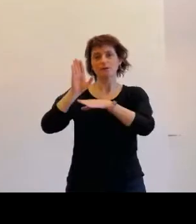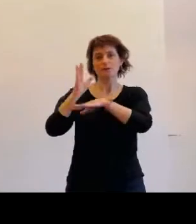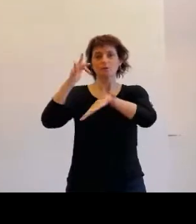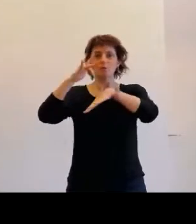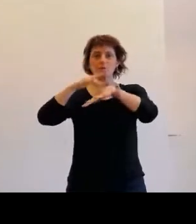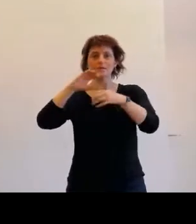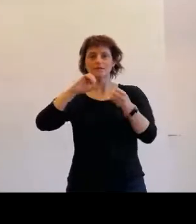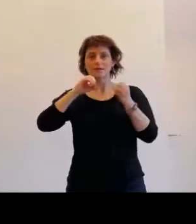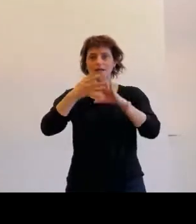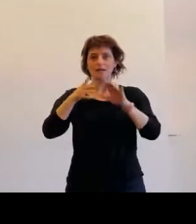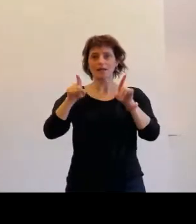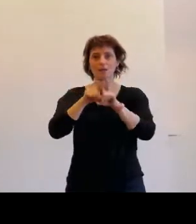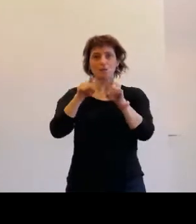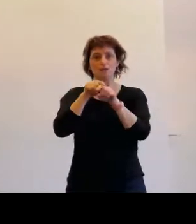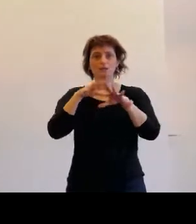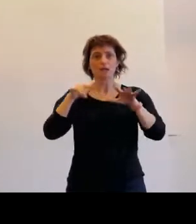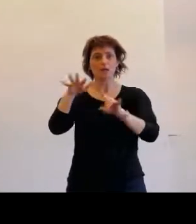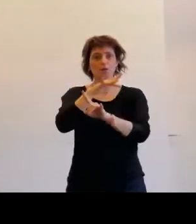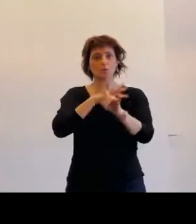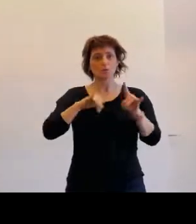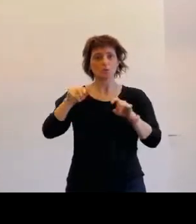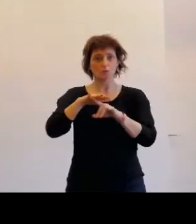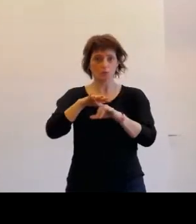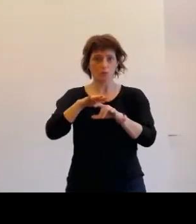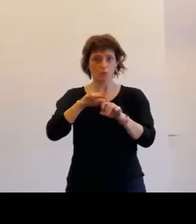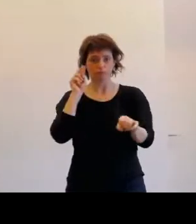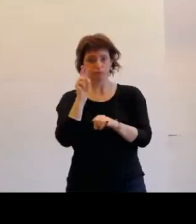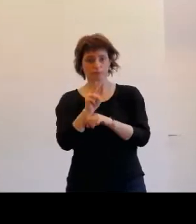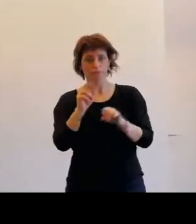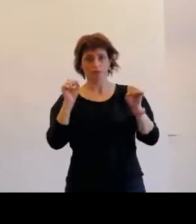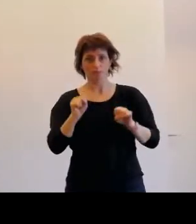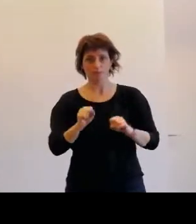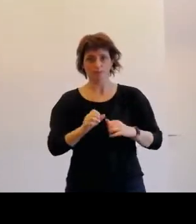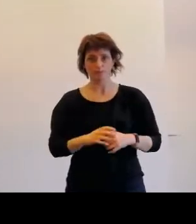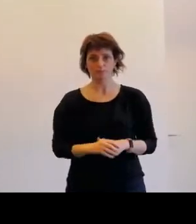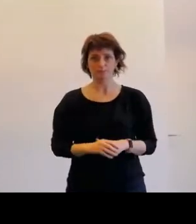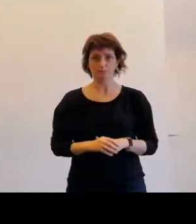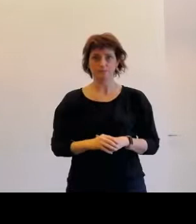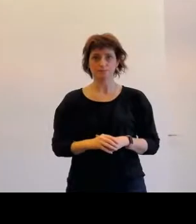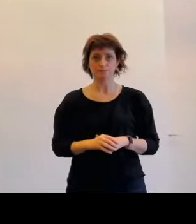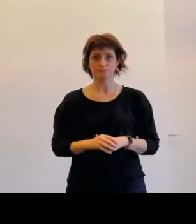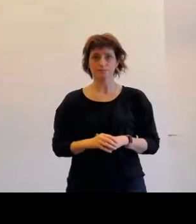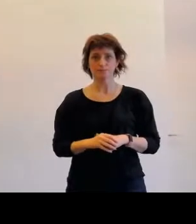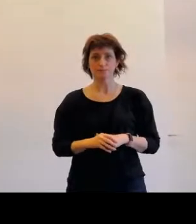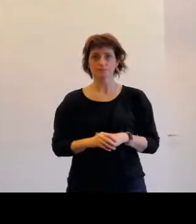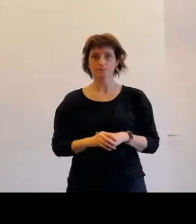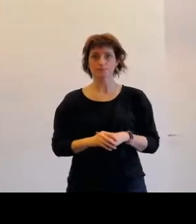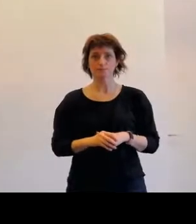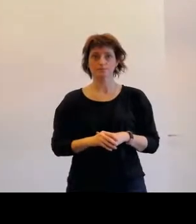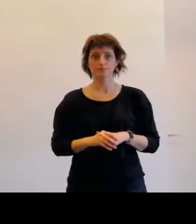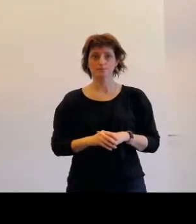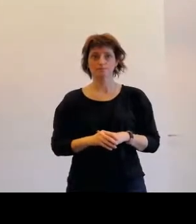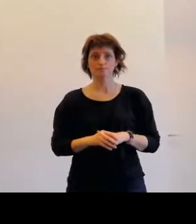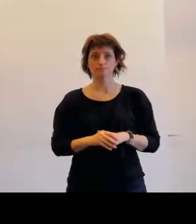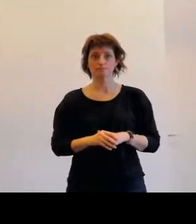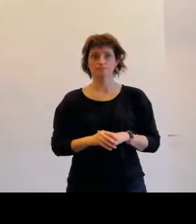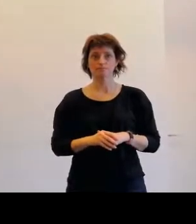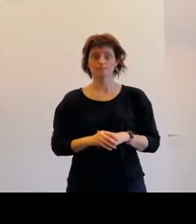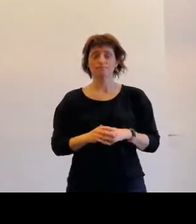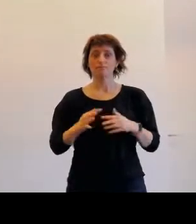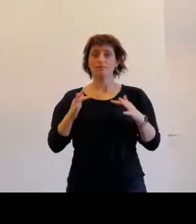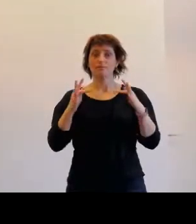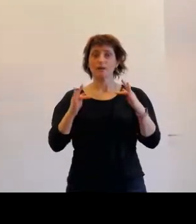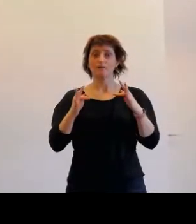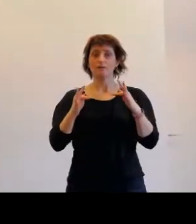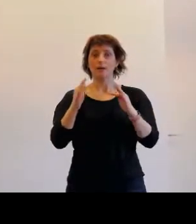la ville de Nancy. Je veux évidemment, avant de passer à l'ordre du jour,